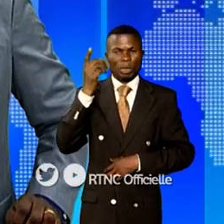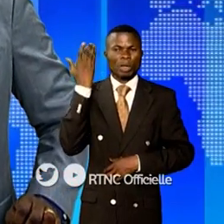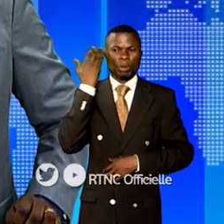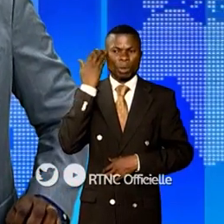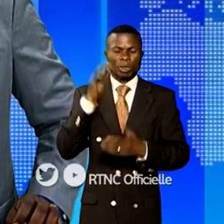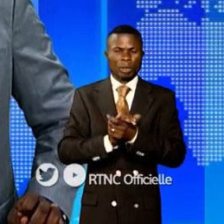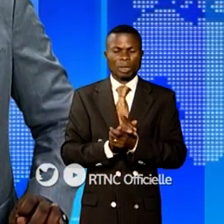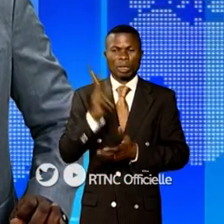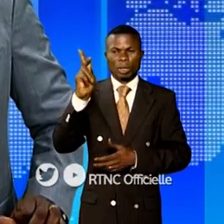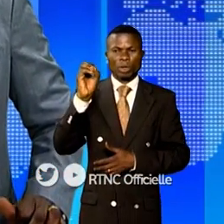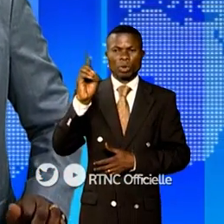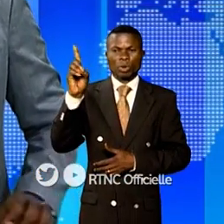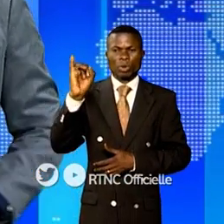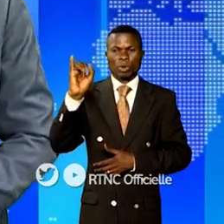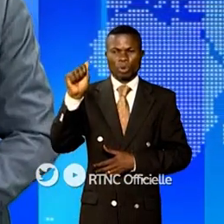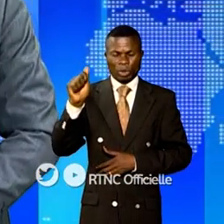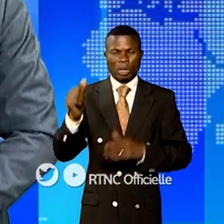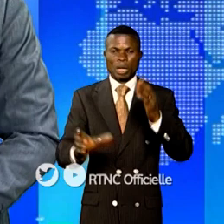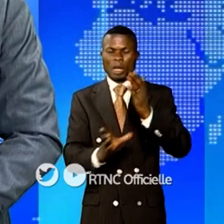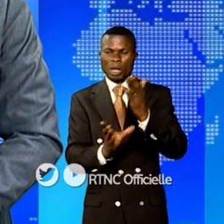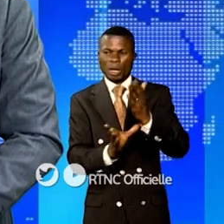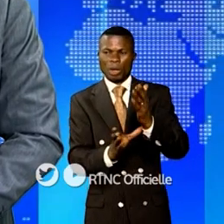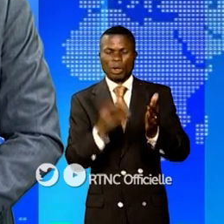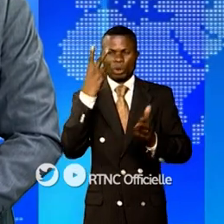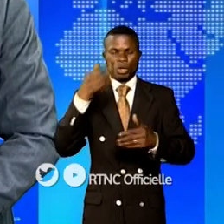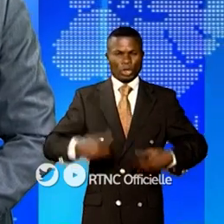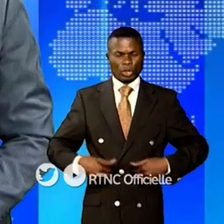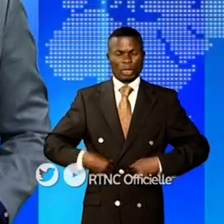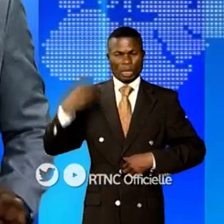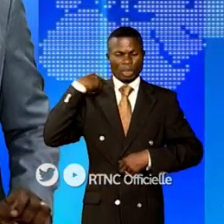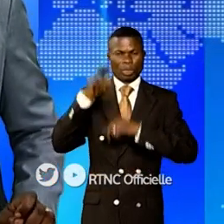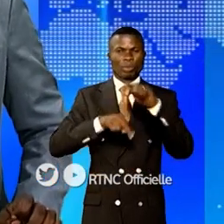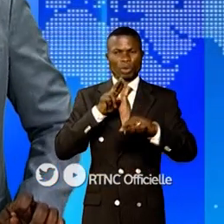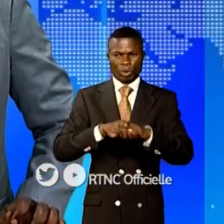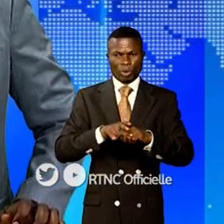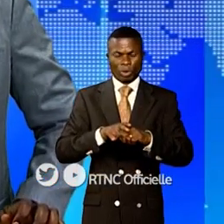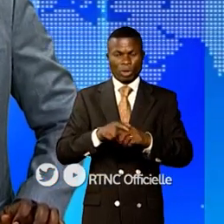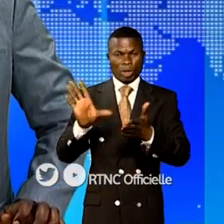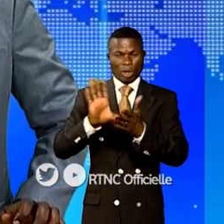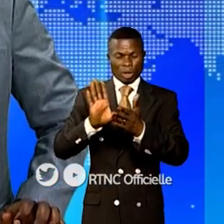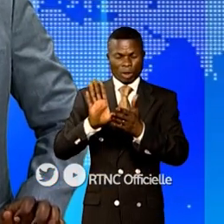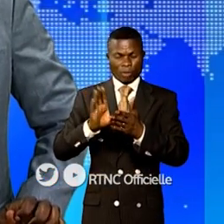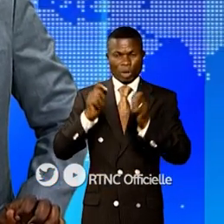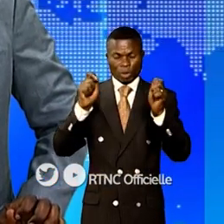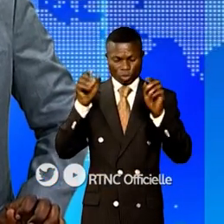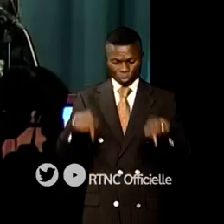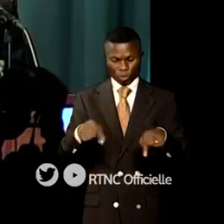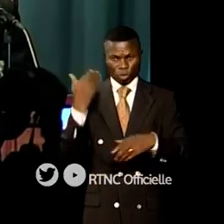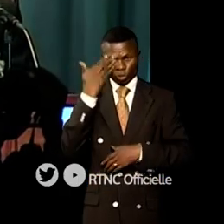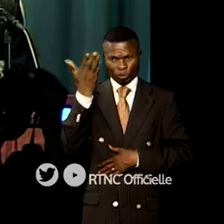Mbosso Kodiampuanga, secondé par deux jeunes députés nationaux. Les films de cette plénière dans ce